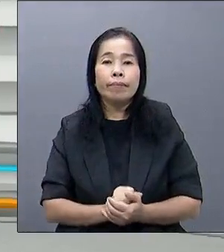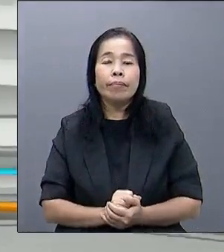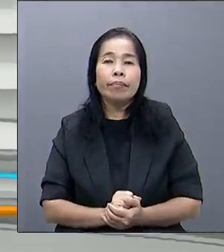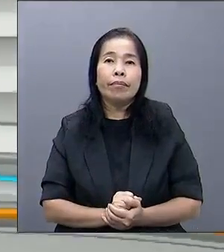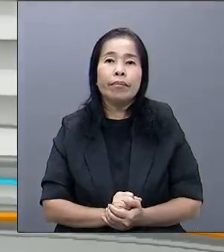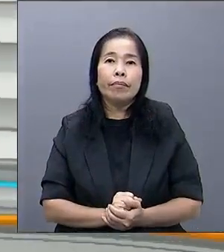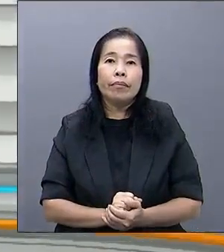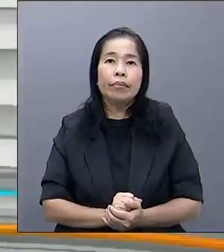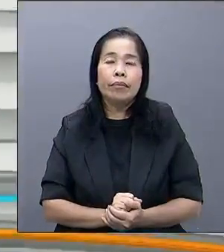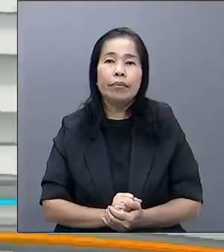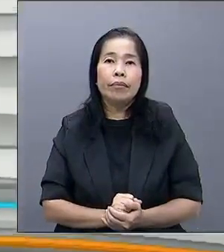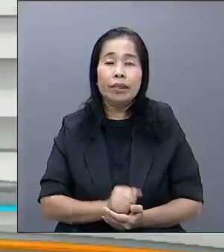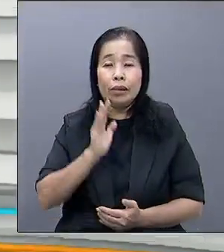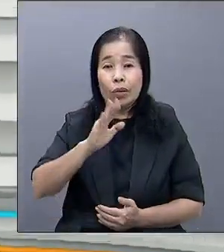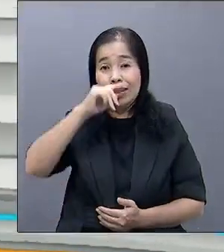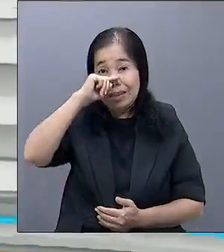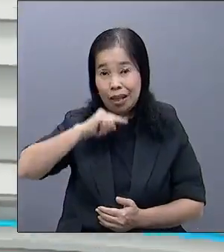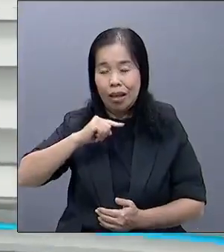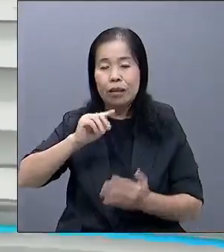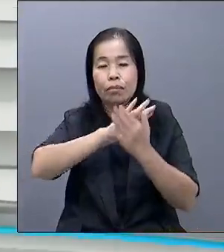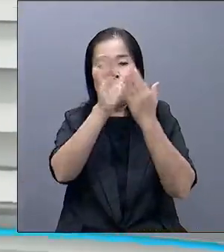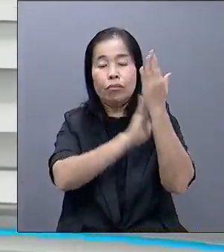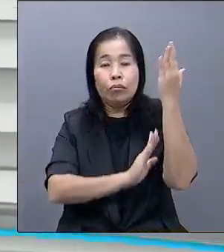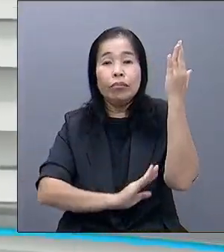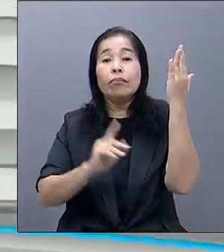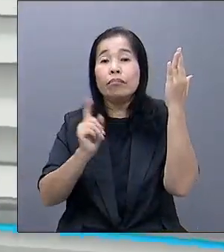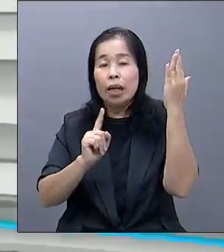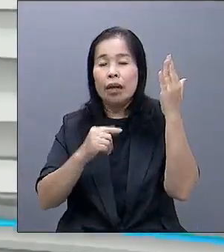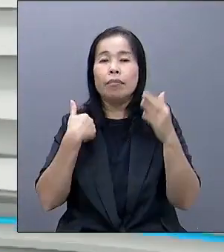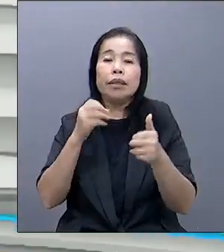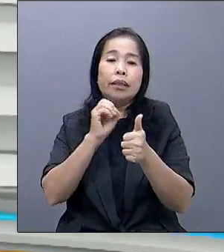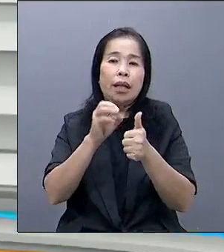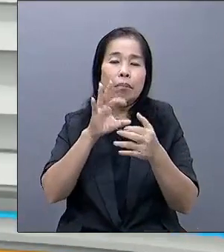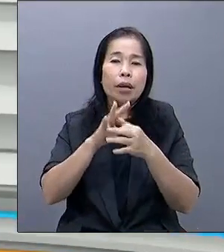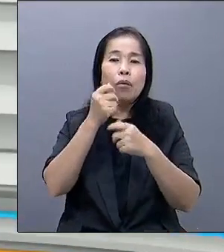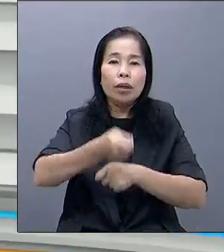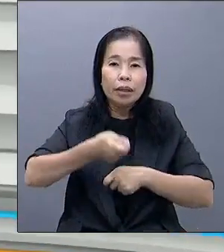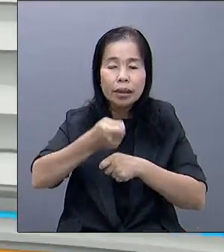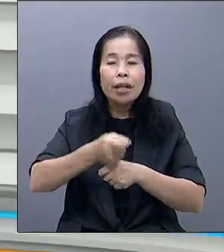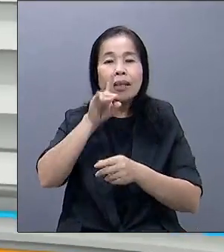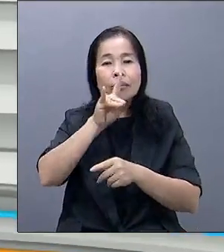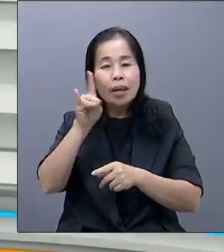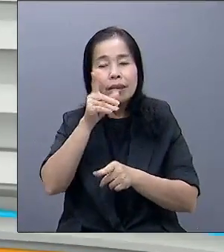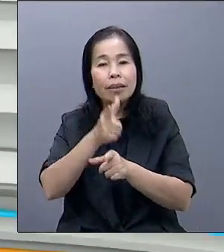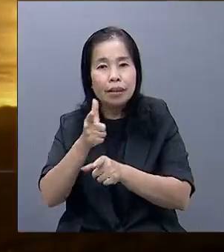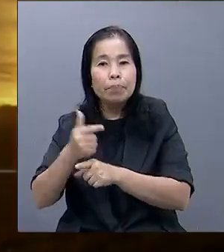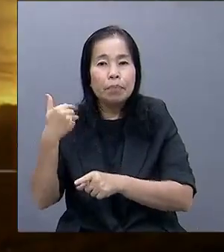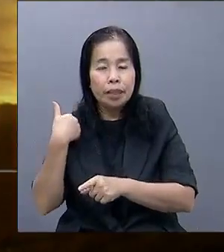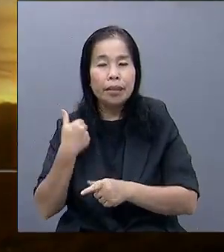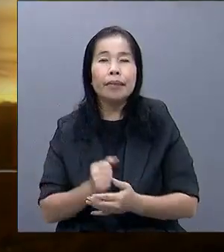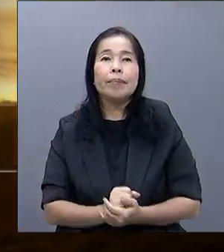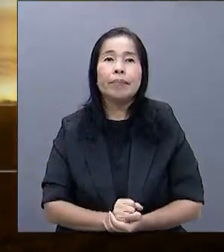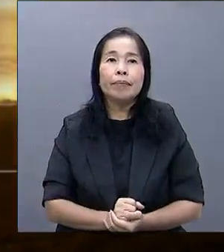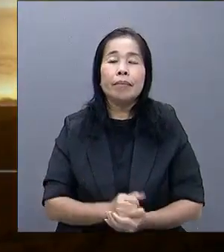่ะกลมาดูรายลเอียดของสภาพอากาศในตลาภาครวมไปถงข้อแนะนำสำหรบเกษตกรใน 7 วัขหนานี้กันต่อค่ะ